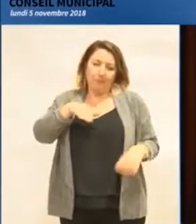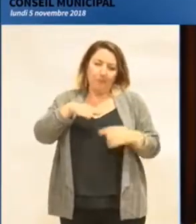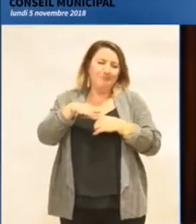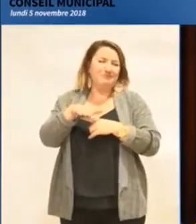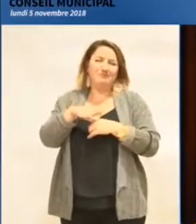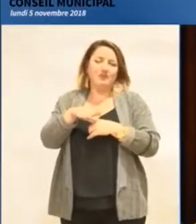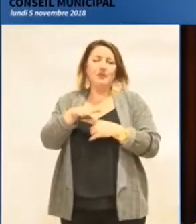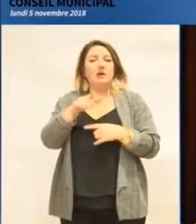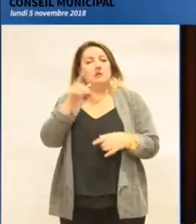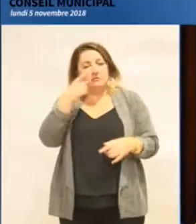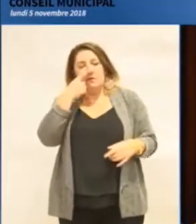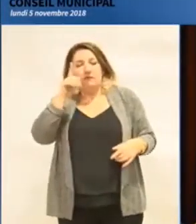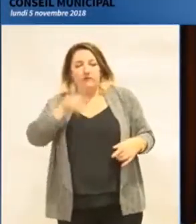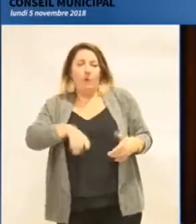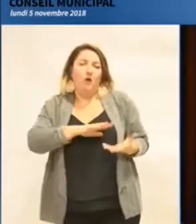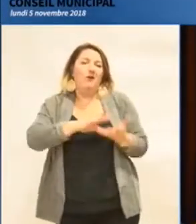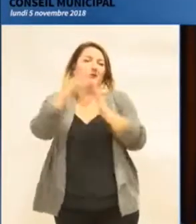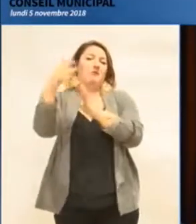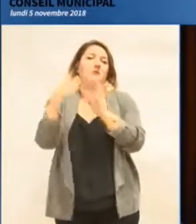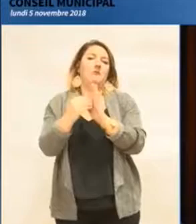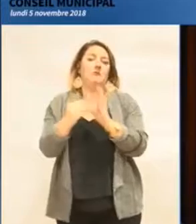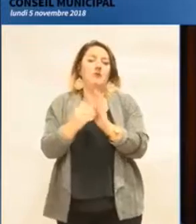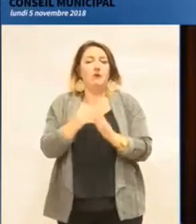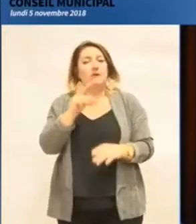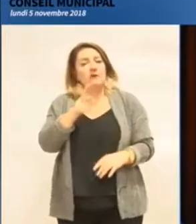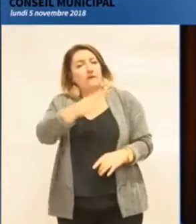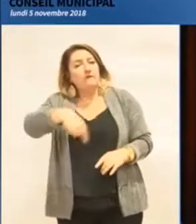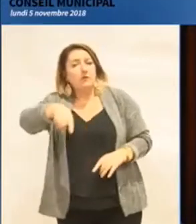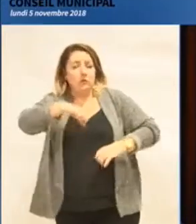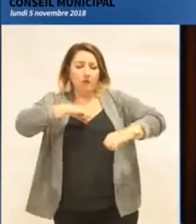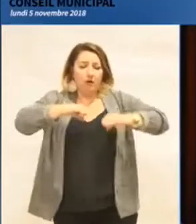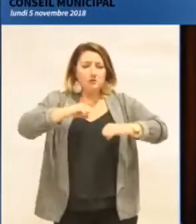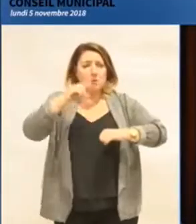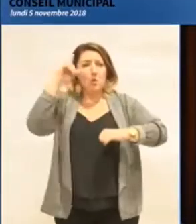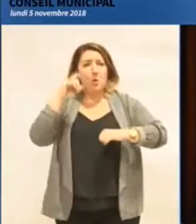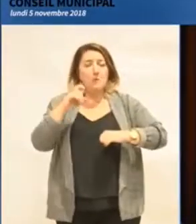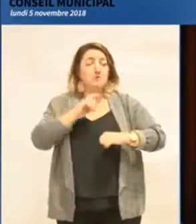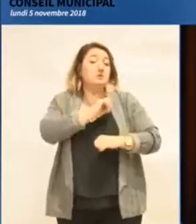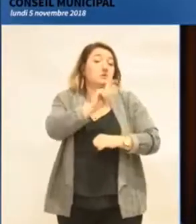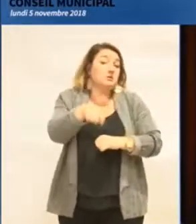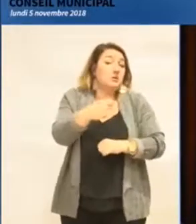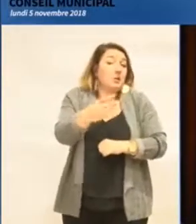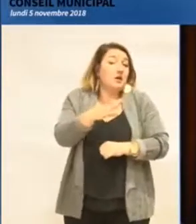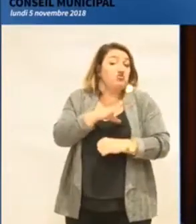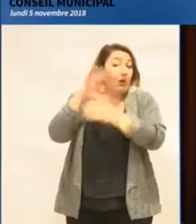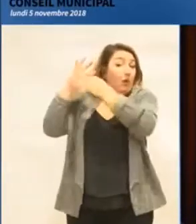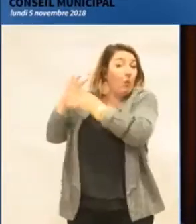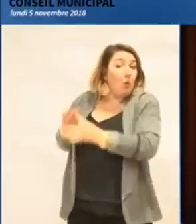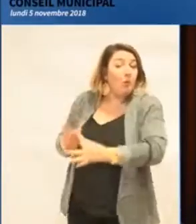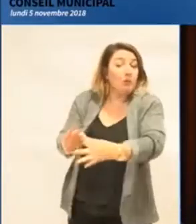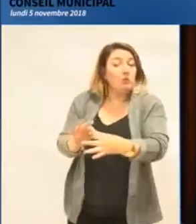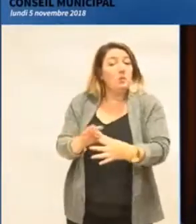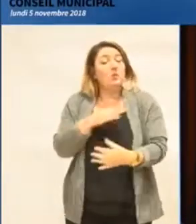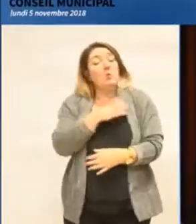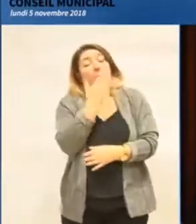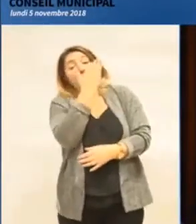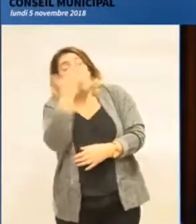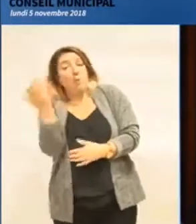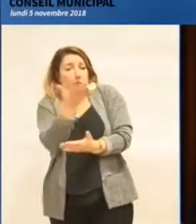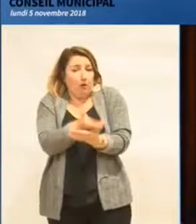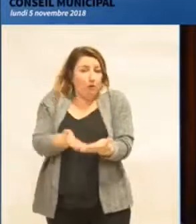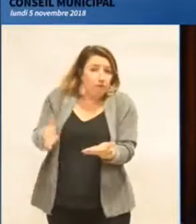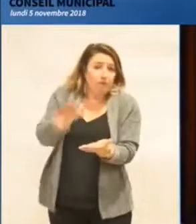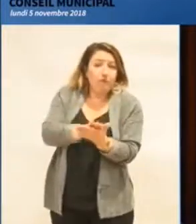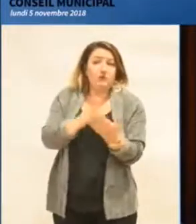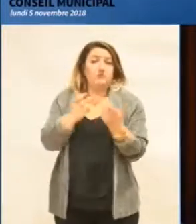engagé des actions qui, pour certaines, et c'est normal, relèvent de la continuité, pour d'autres, de points que vous avez renforcés, comme